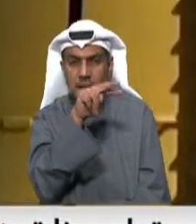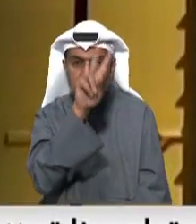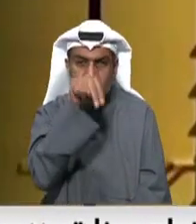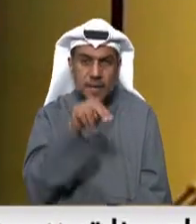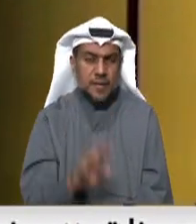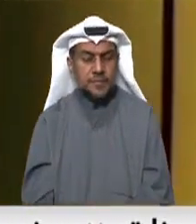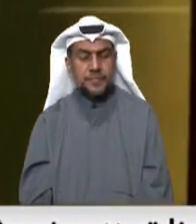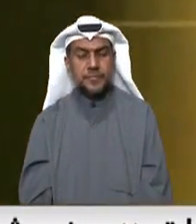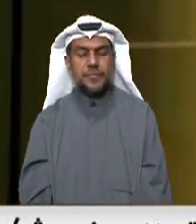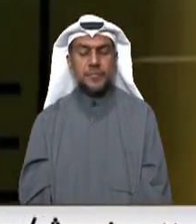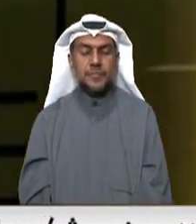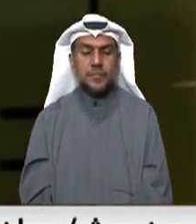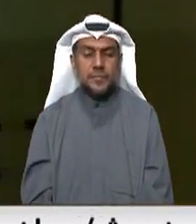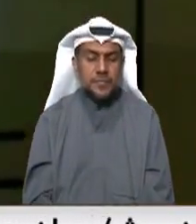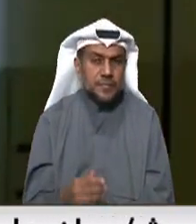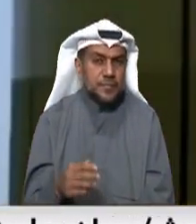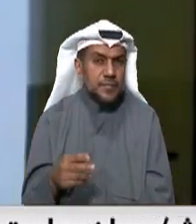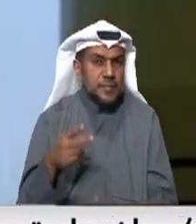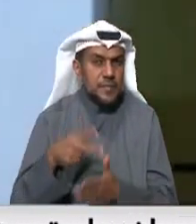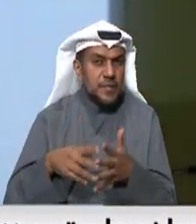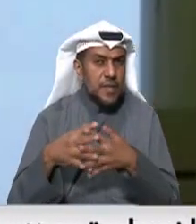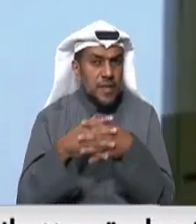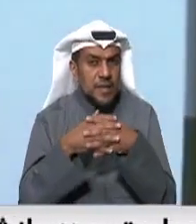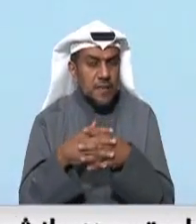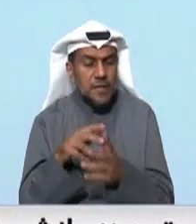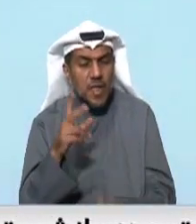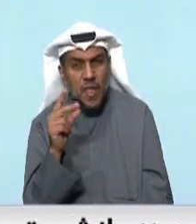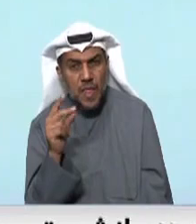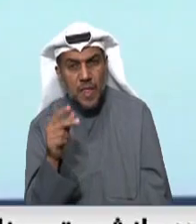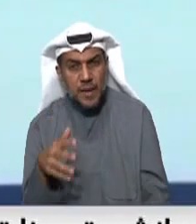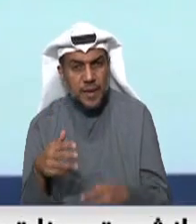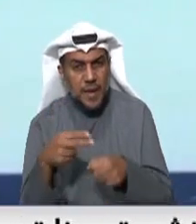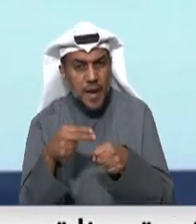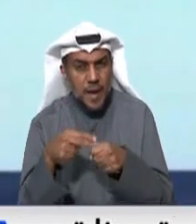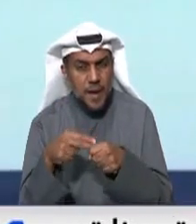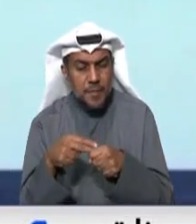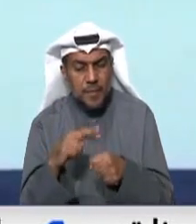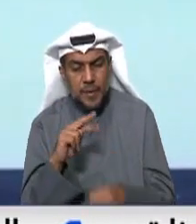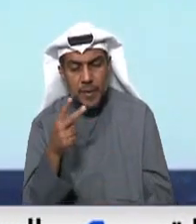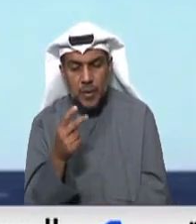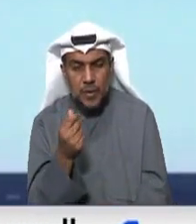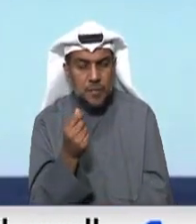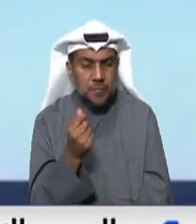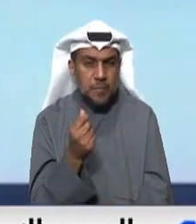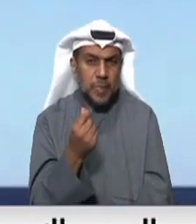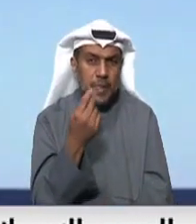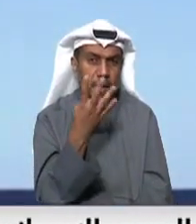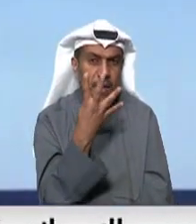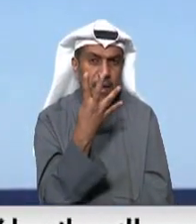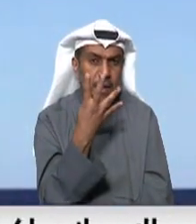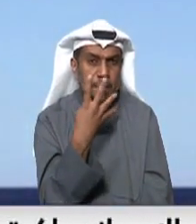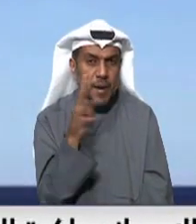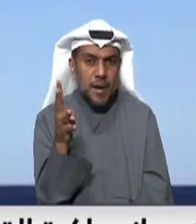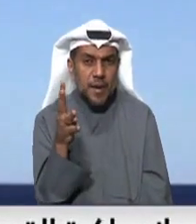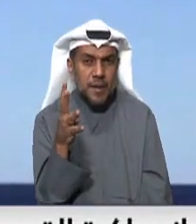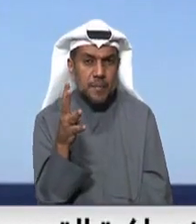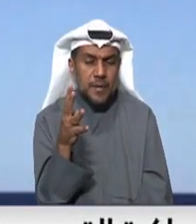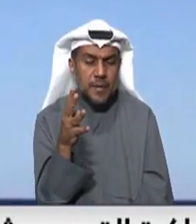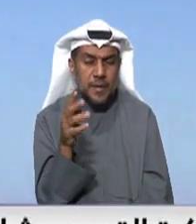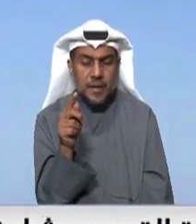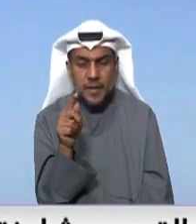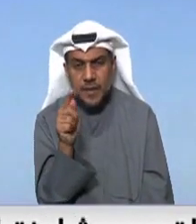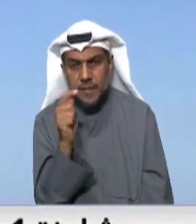زادت العقود الاجله لخام غار تكساس الوسيط الامريكي بمقدار 44 سنتا